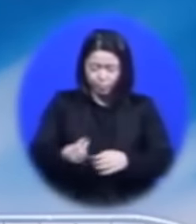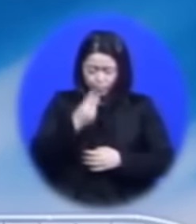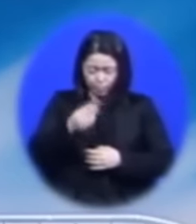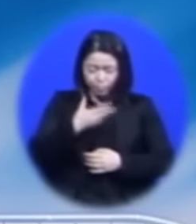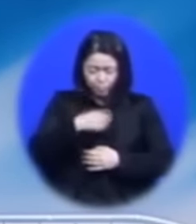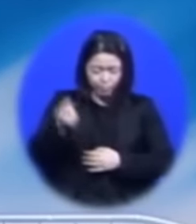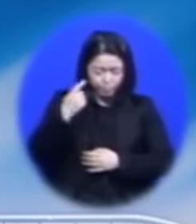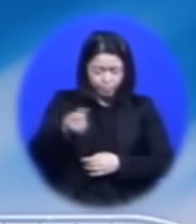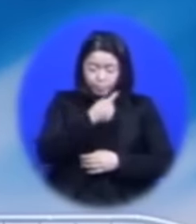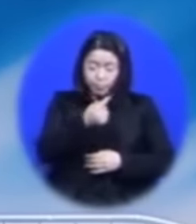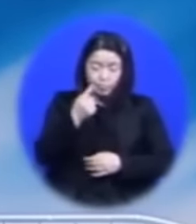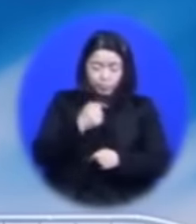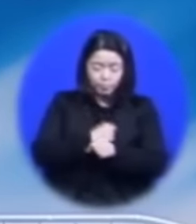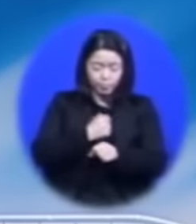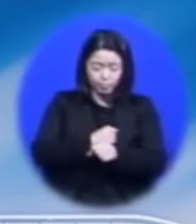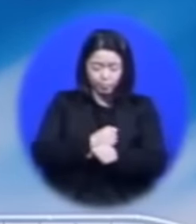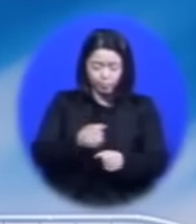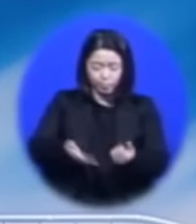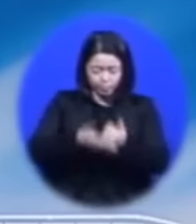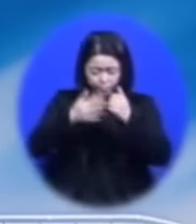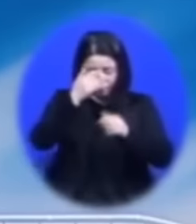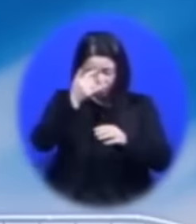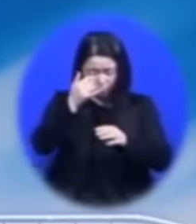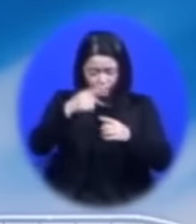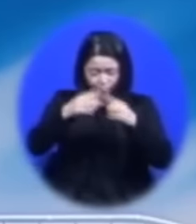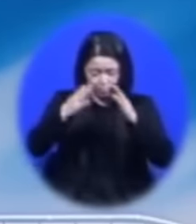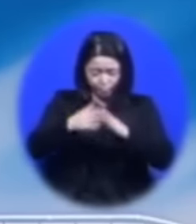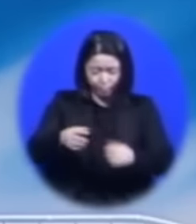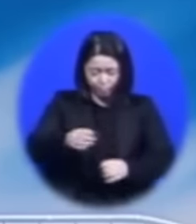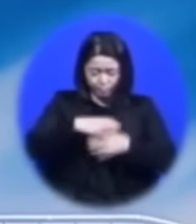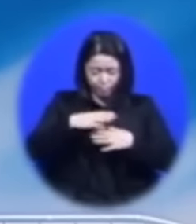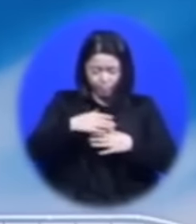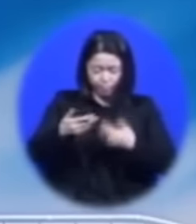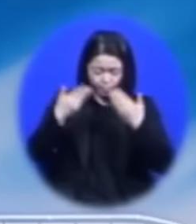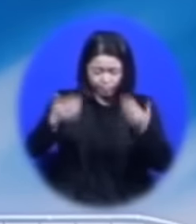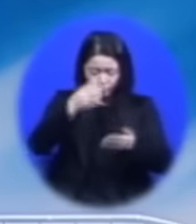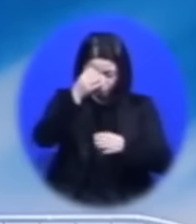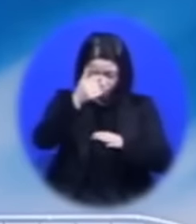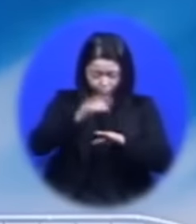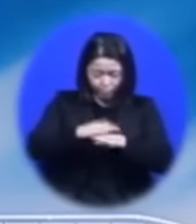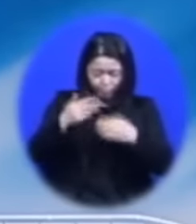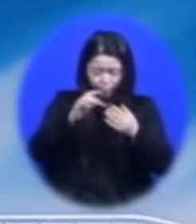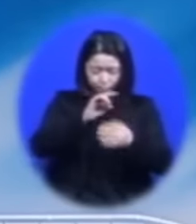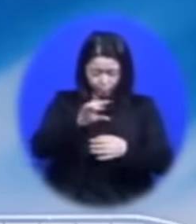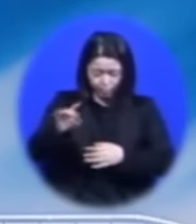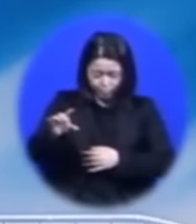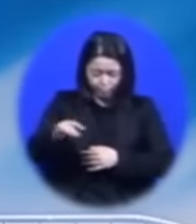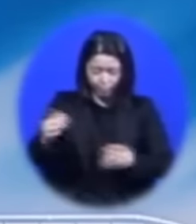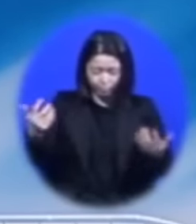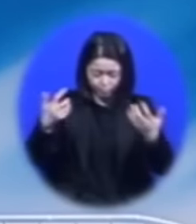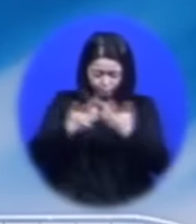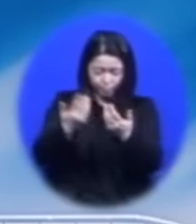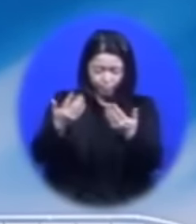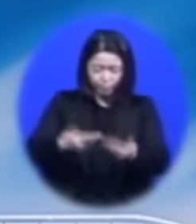증거하며 섬기는 교회 안에 하나님의 놀라운 부흥이 오늘 드려지는 예배 예배마다 충만하여